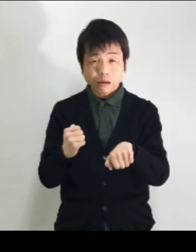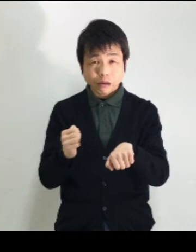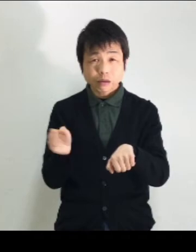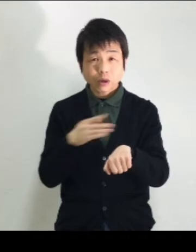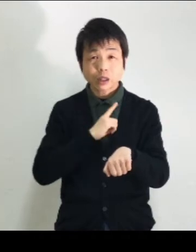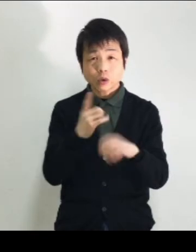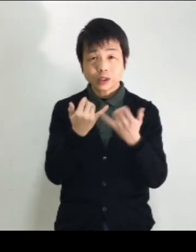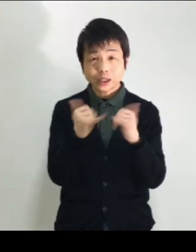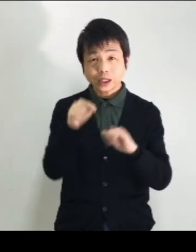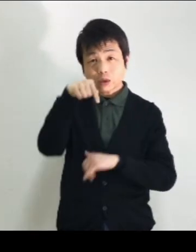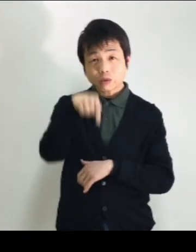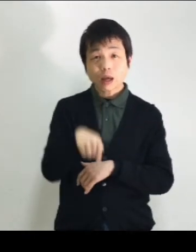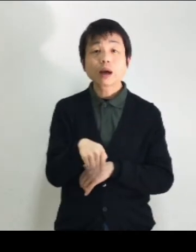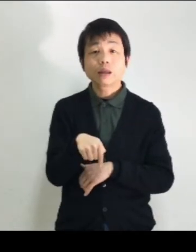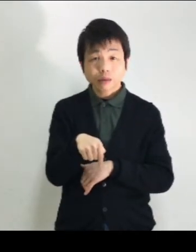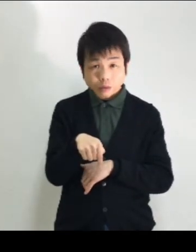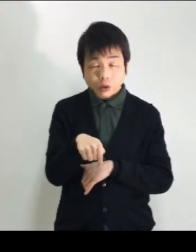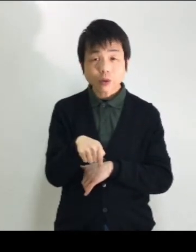事者の中でも、